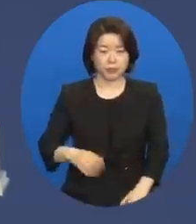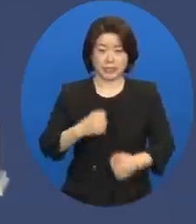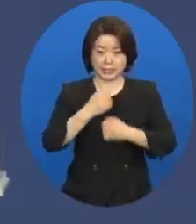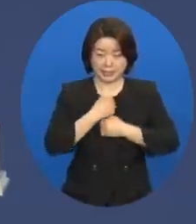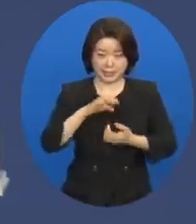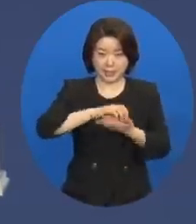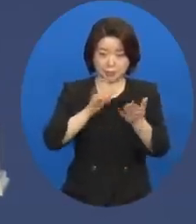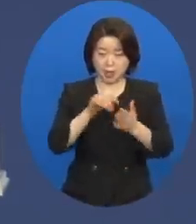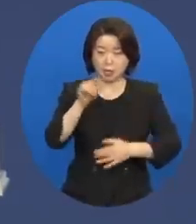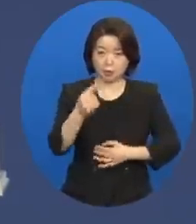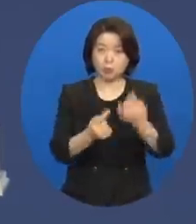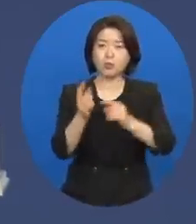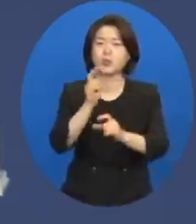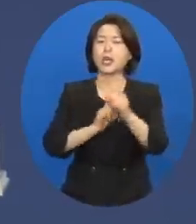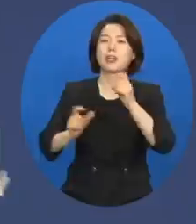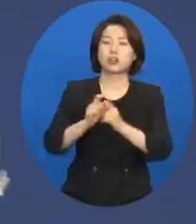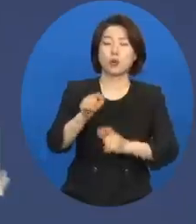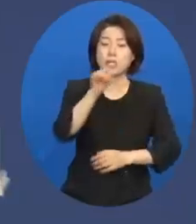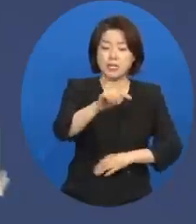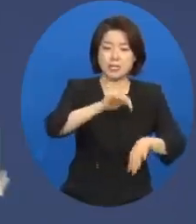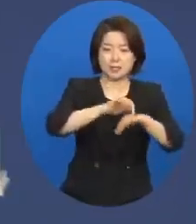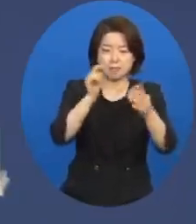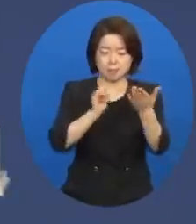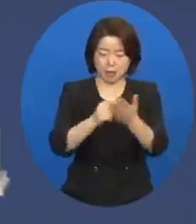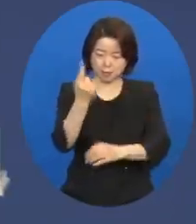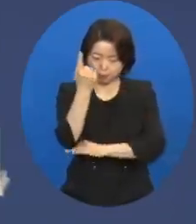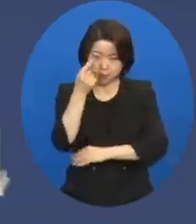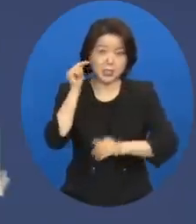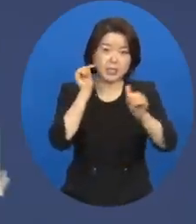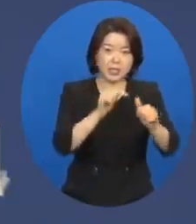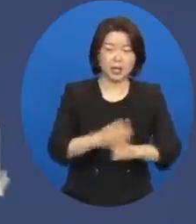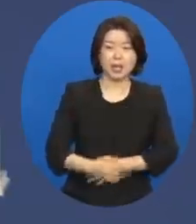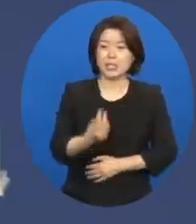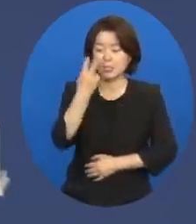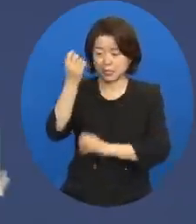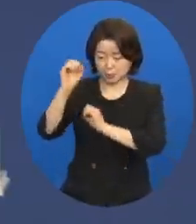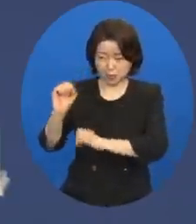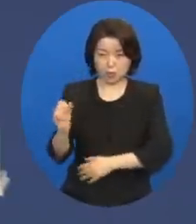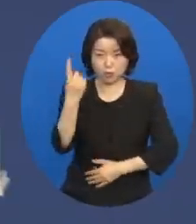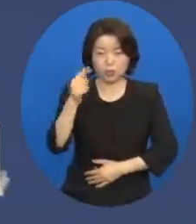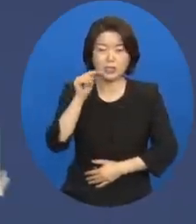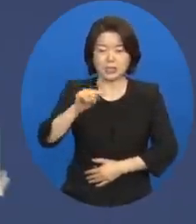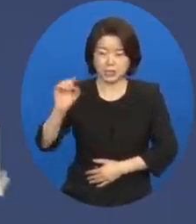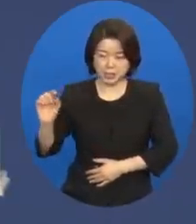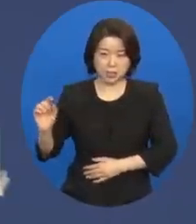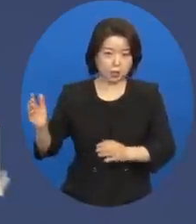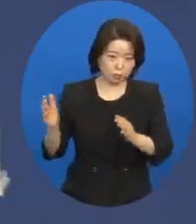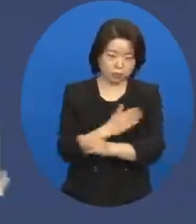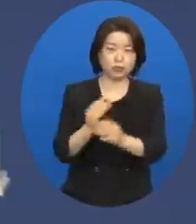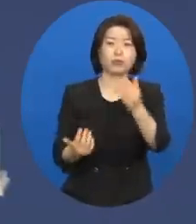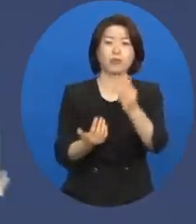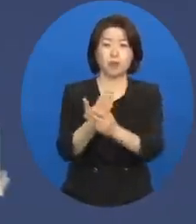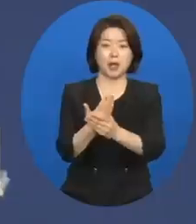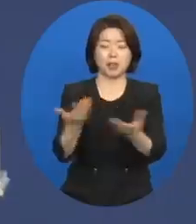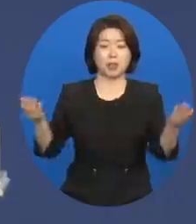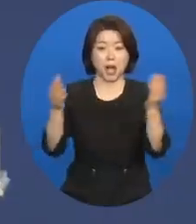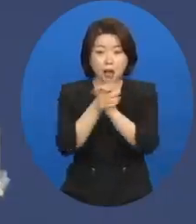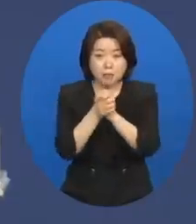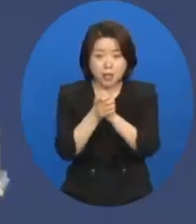것보다 더욱 내 마음을 지키라. 생명의 근원이 이에서 남이니라.